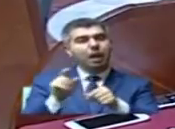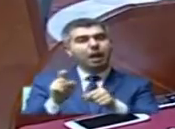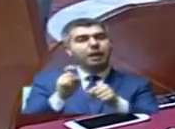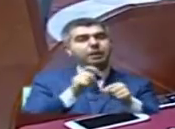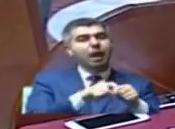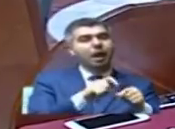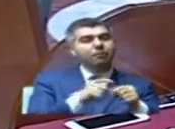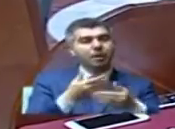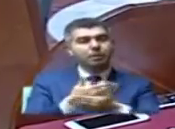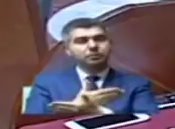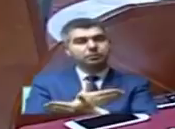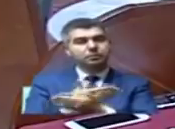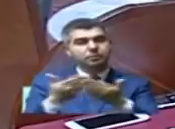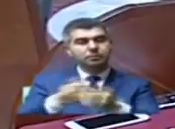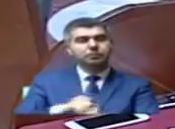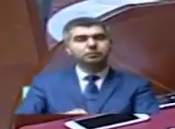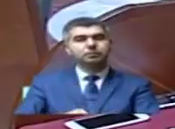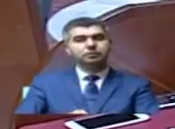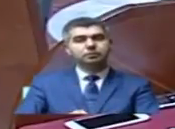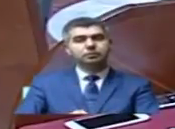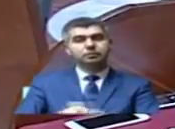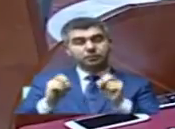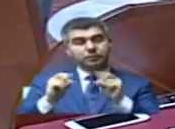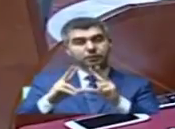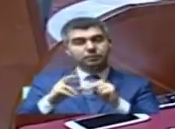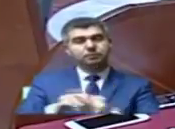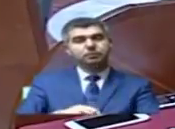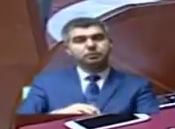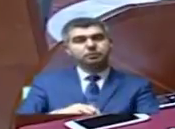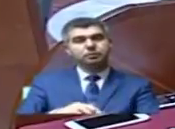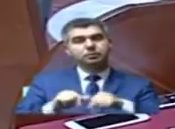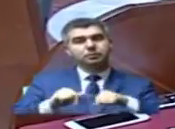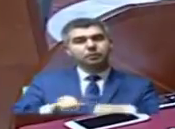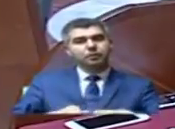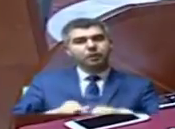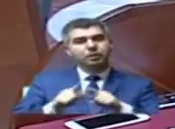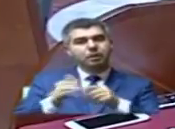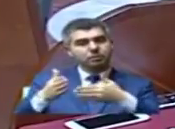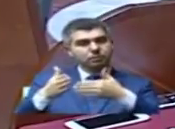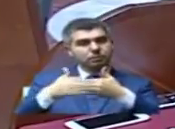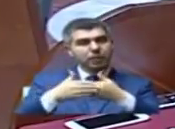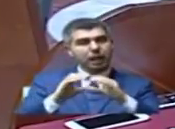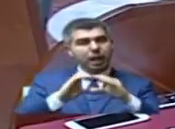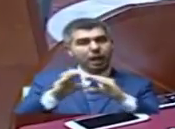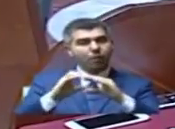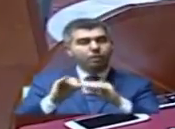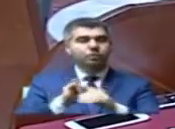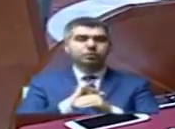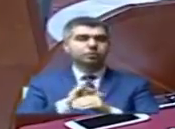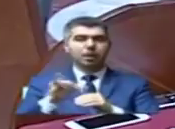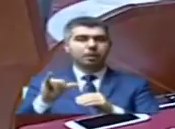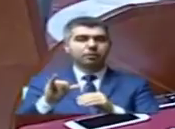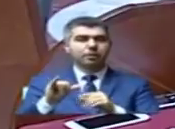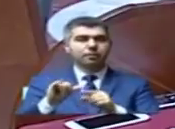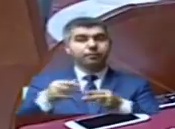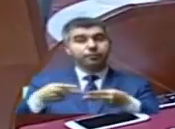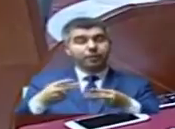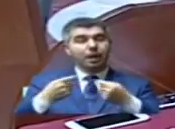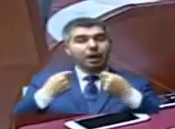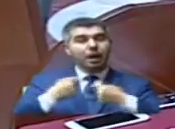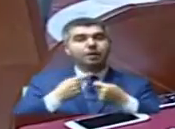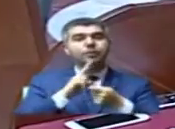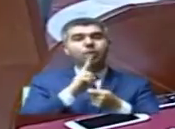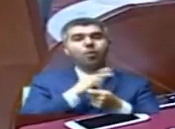مركزية النقابية في القطاع، وجبت الإشارة أن هذه الوزارة لم تغلق باب الحوار، حيث مباشرة بعد صدور دورية السيد رئيس